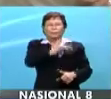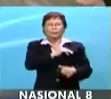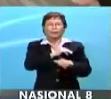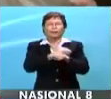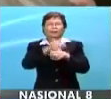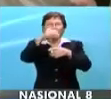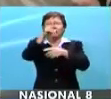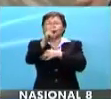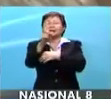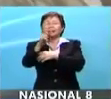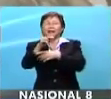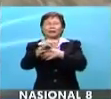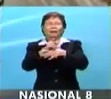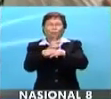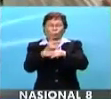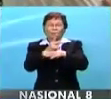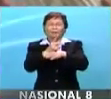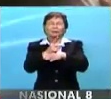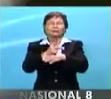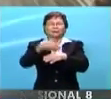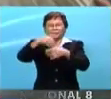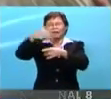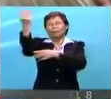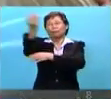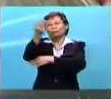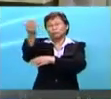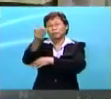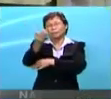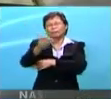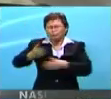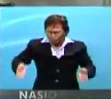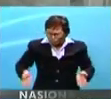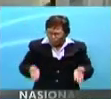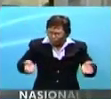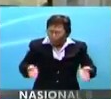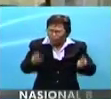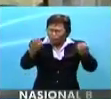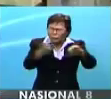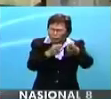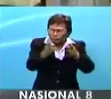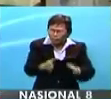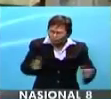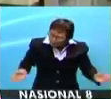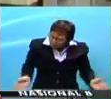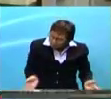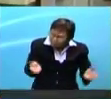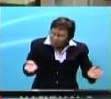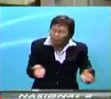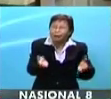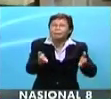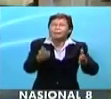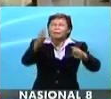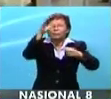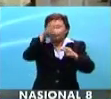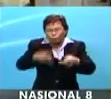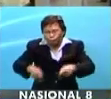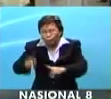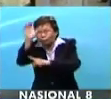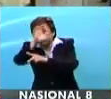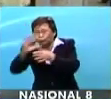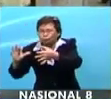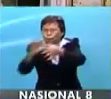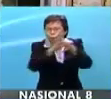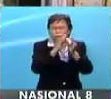Kepenggunaan, Dato' Hamzah Zainuddin dalam ucap tamanya, menggalakkan lebih banyak perniagaan tempatan mencari peluang usaha sama